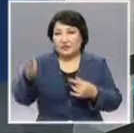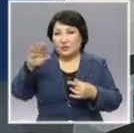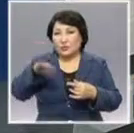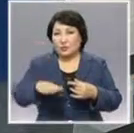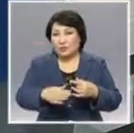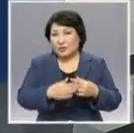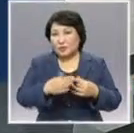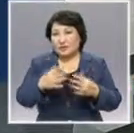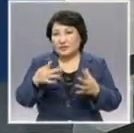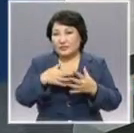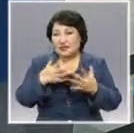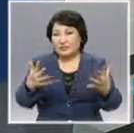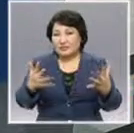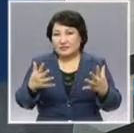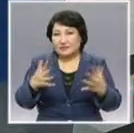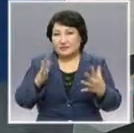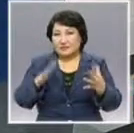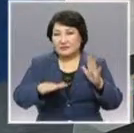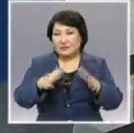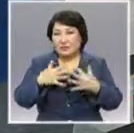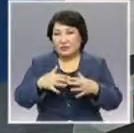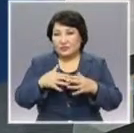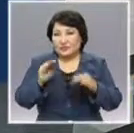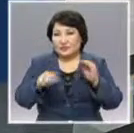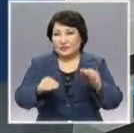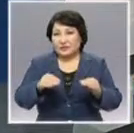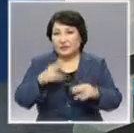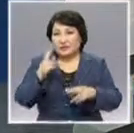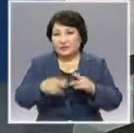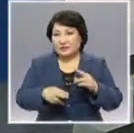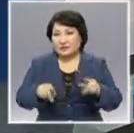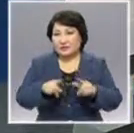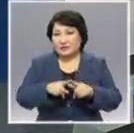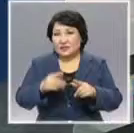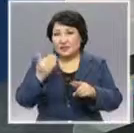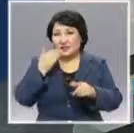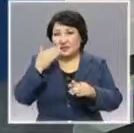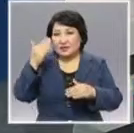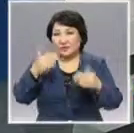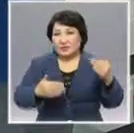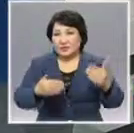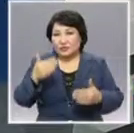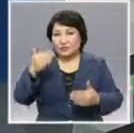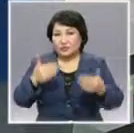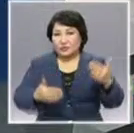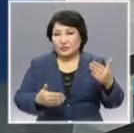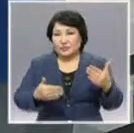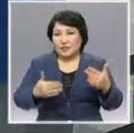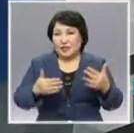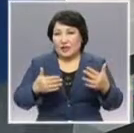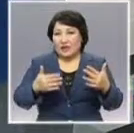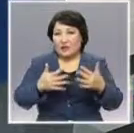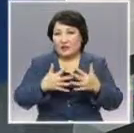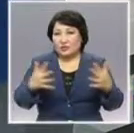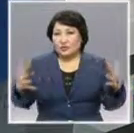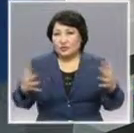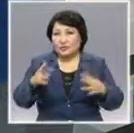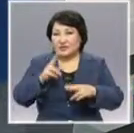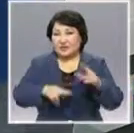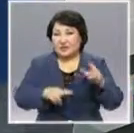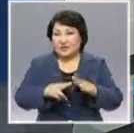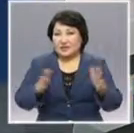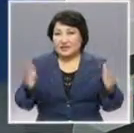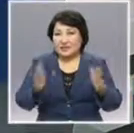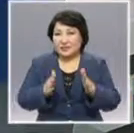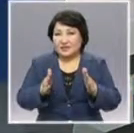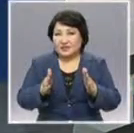жасады. Соны қашан бітіреді. Соның енді сондай бетондар үлкен-үлкен қылып салған, диаметрі кішкентай.